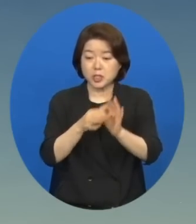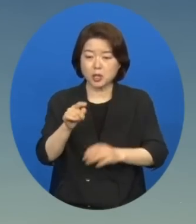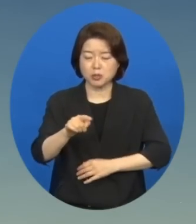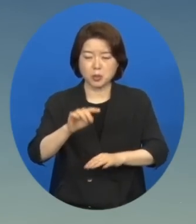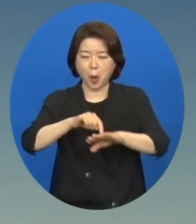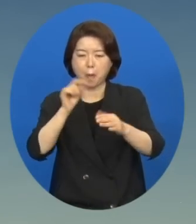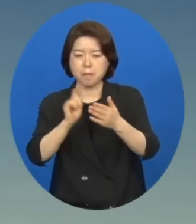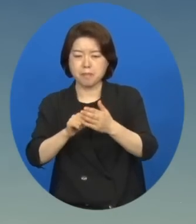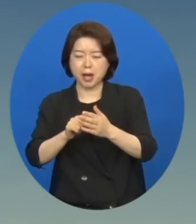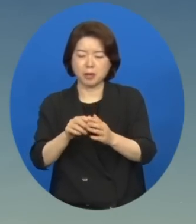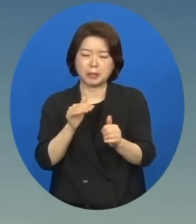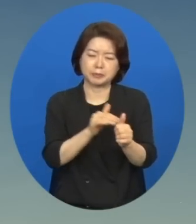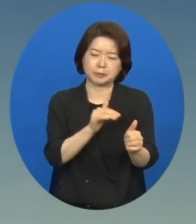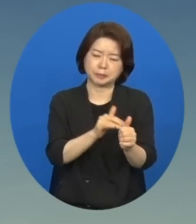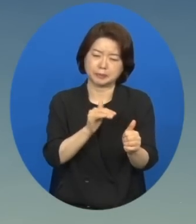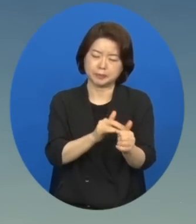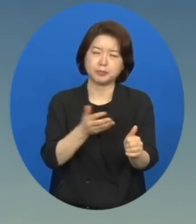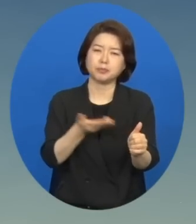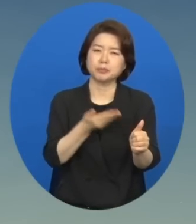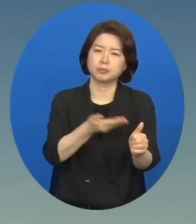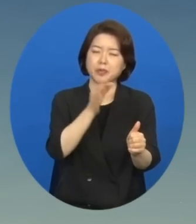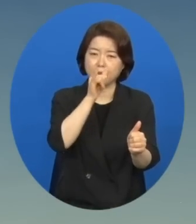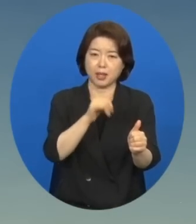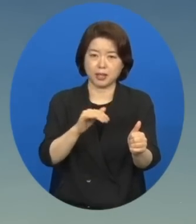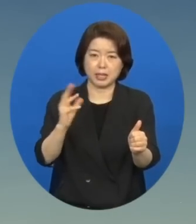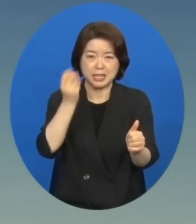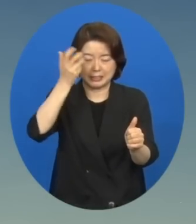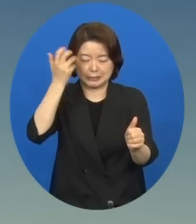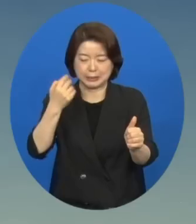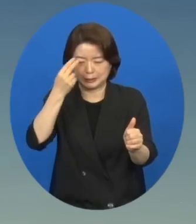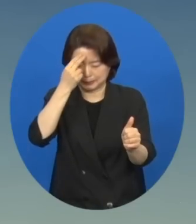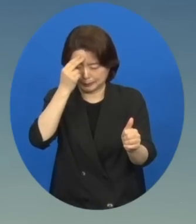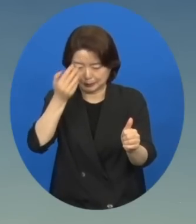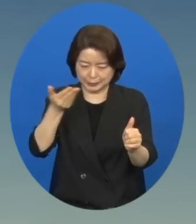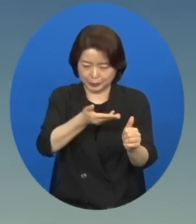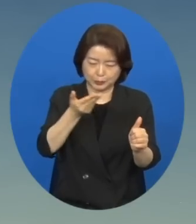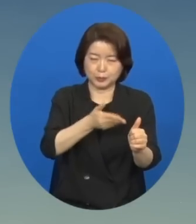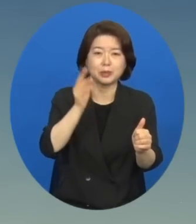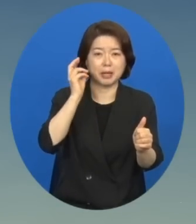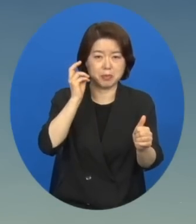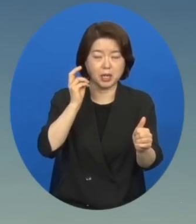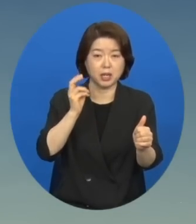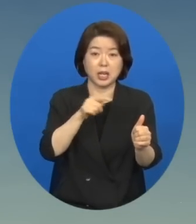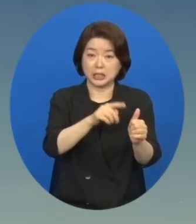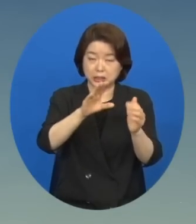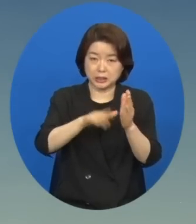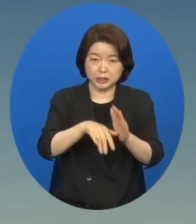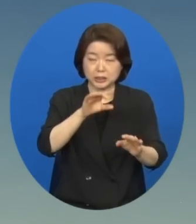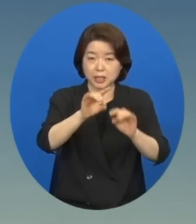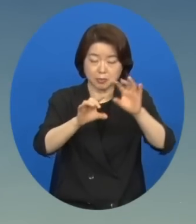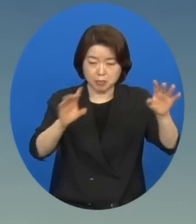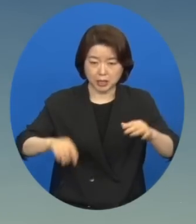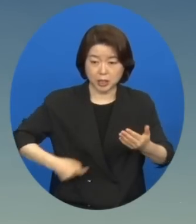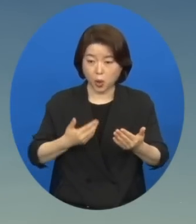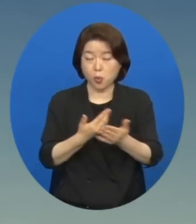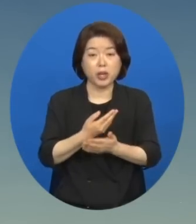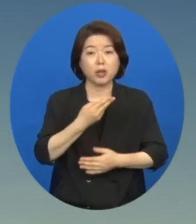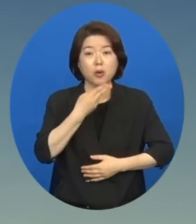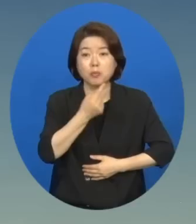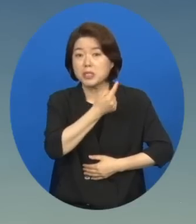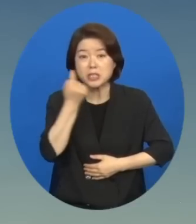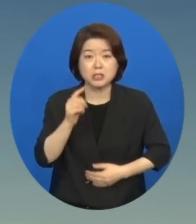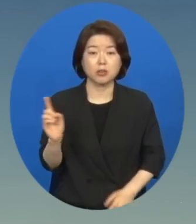마음의 부담을 주셨을 거예요. 성령의 근심을 주셨을 거예요. 그때마다 그가 회개를 안 한 증거가